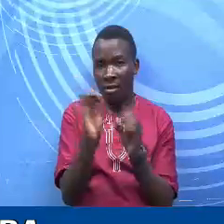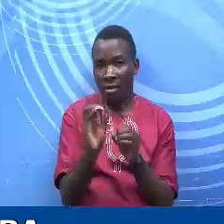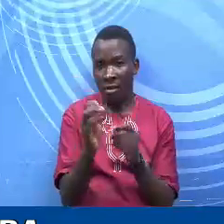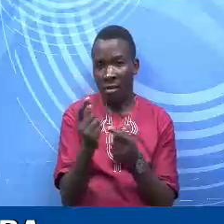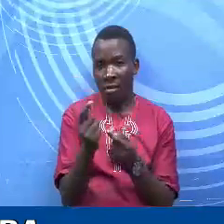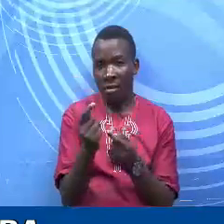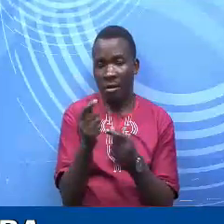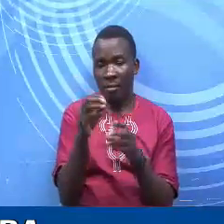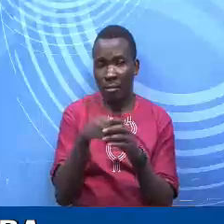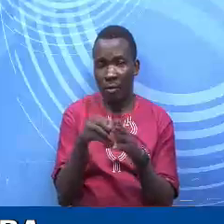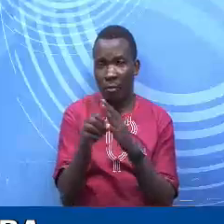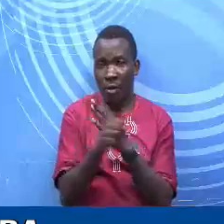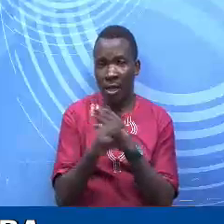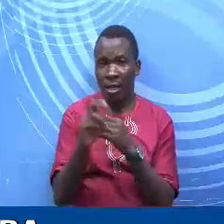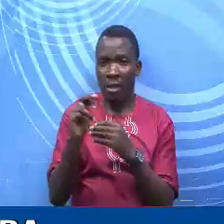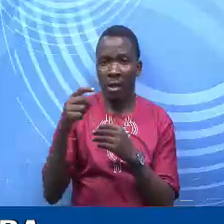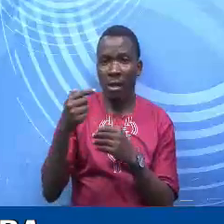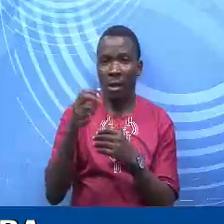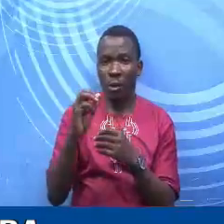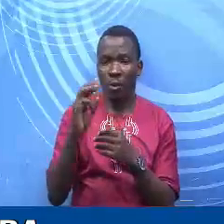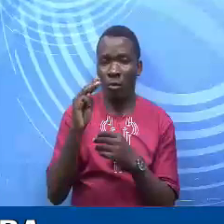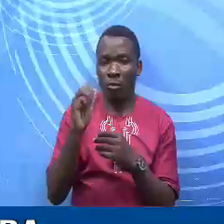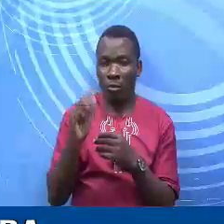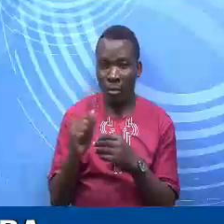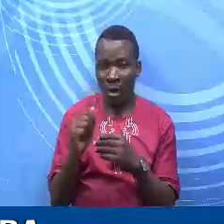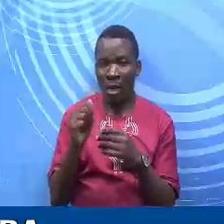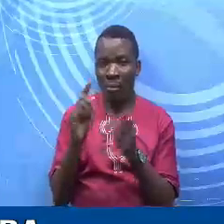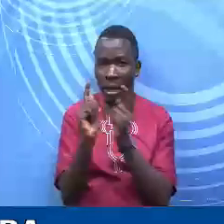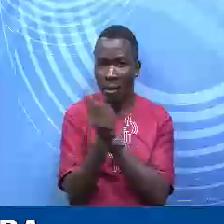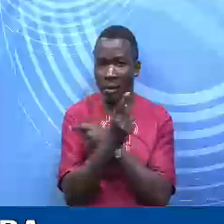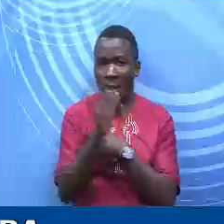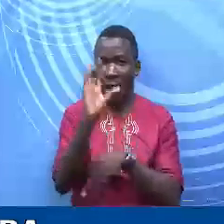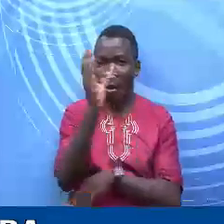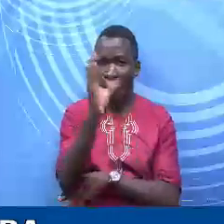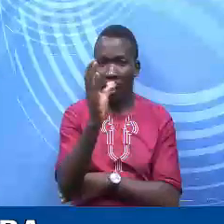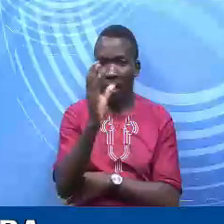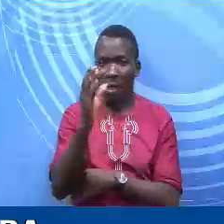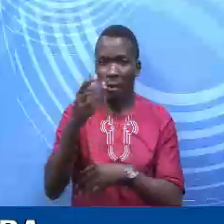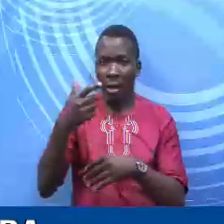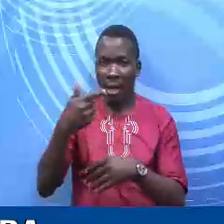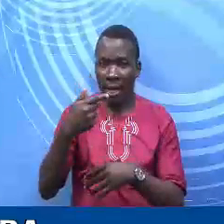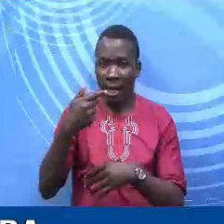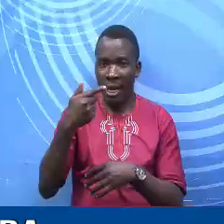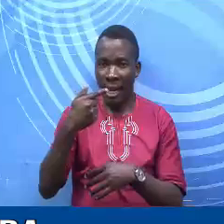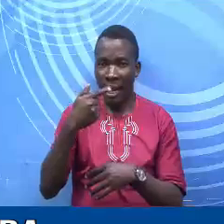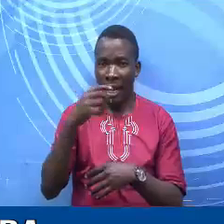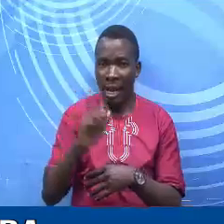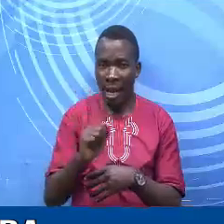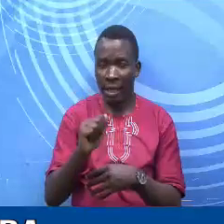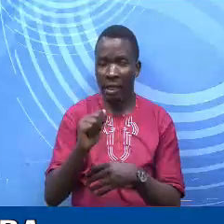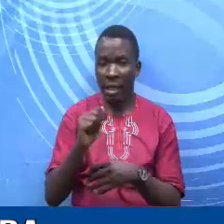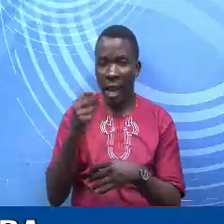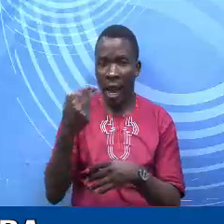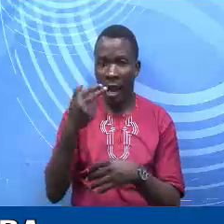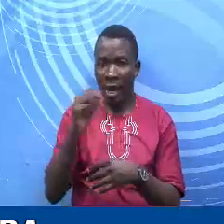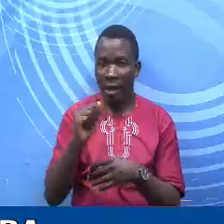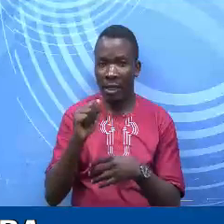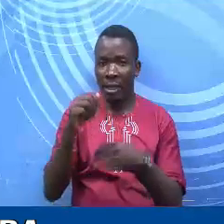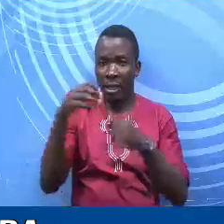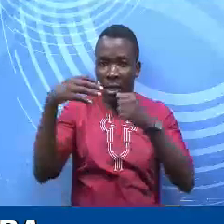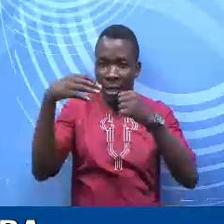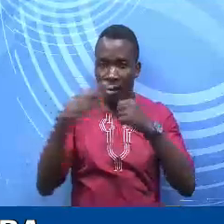murenge wa Ngoma mu karere ka Nyaruguru hari gusazuzura amashyamba kuri hegitari 85 ariko kuri